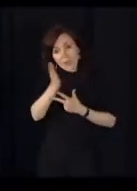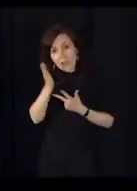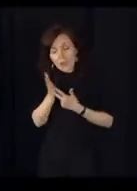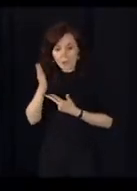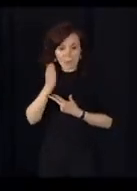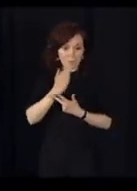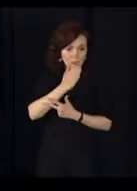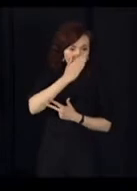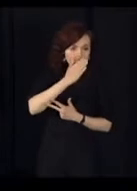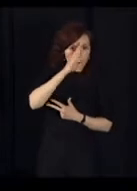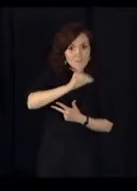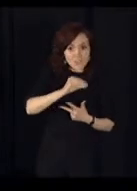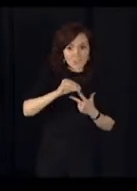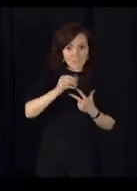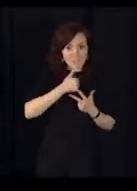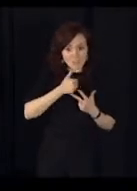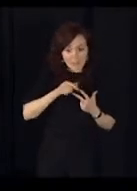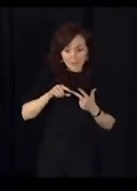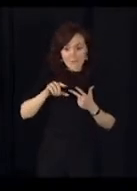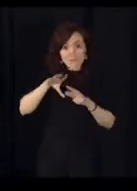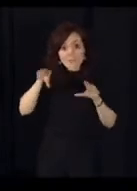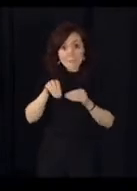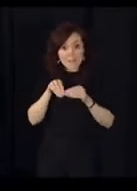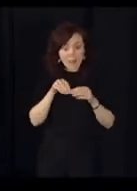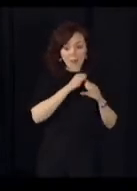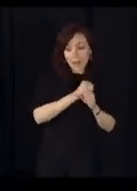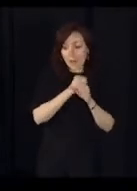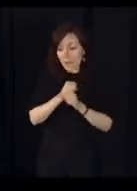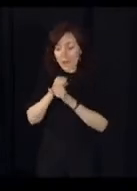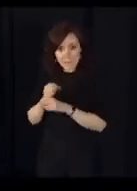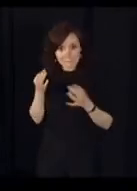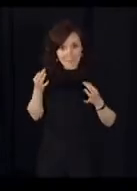professionnelle, personnelle, familiale, et n'ont pas le temps ni l'espace pour s'engager.